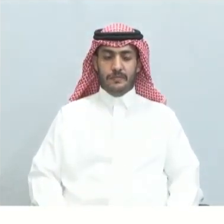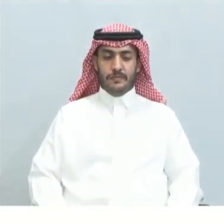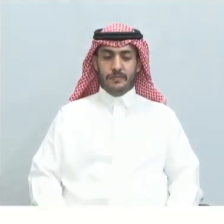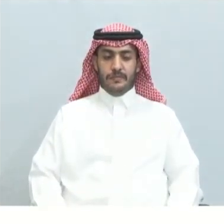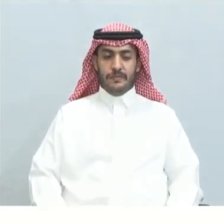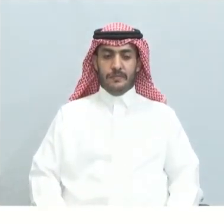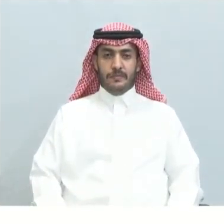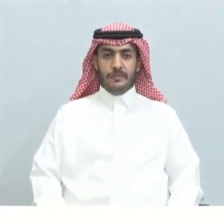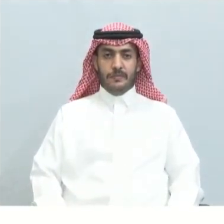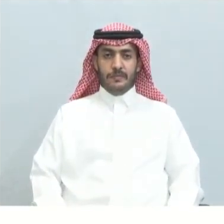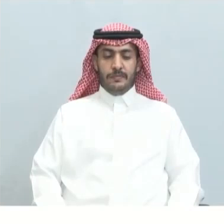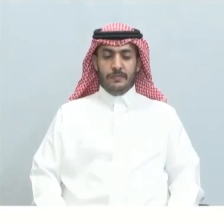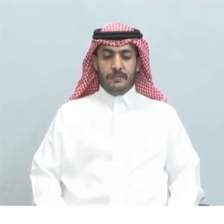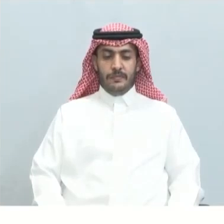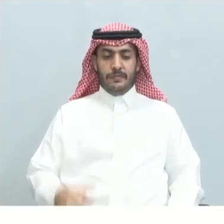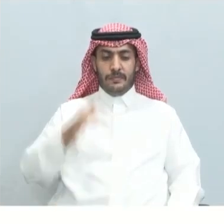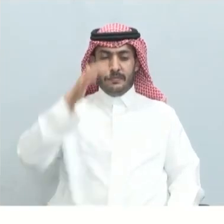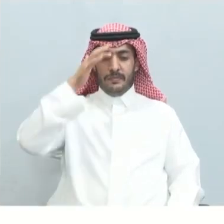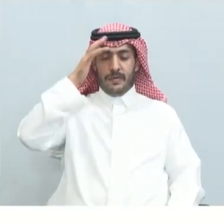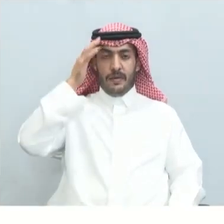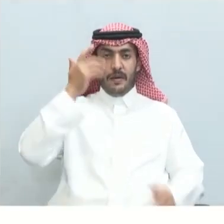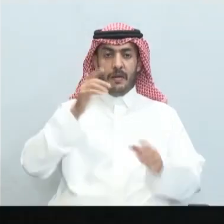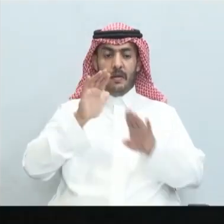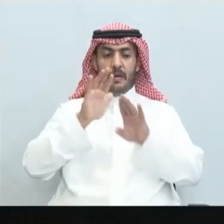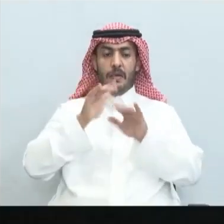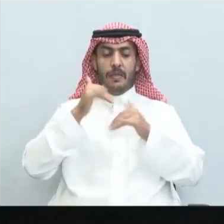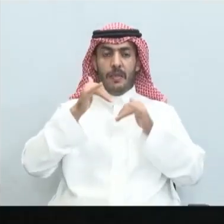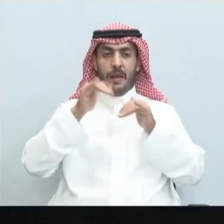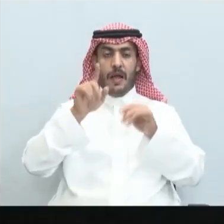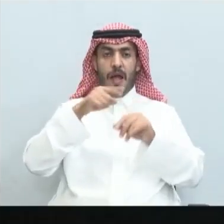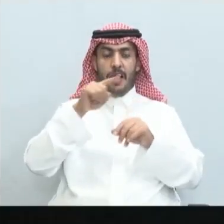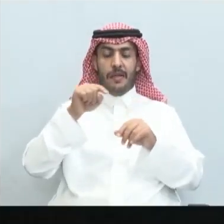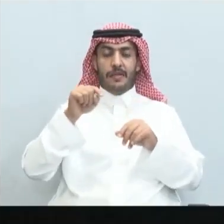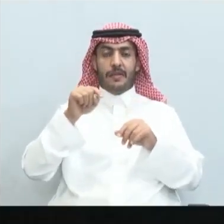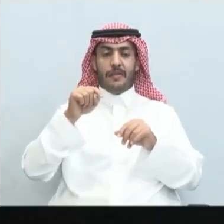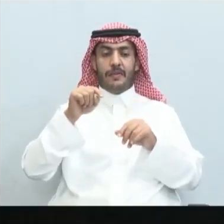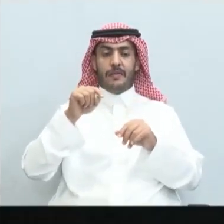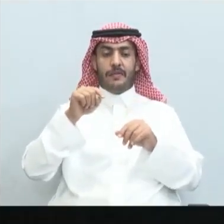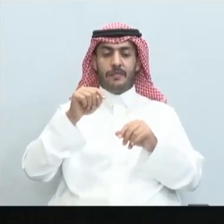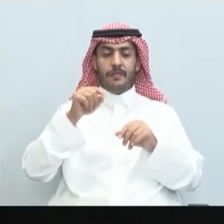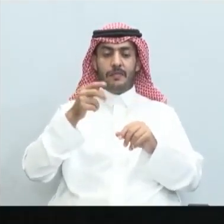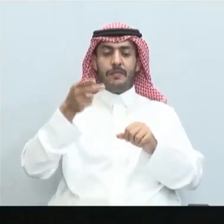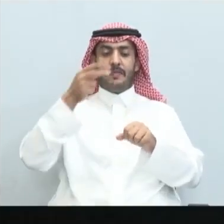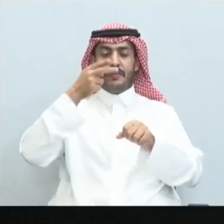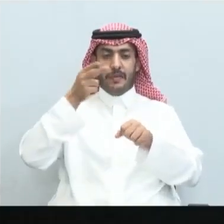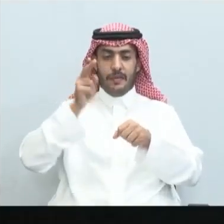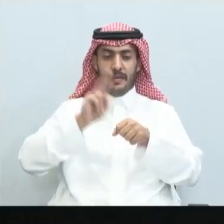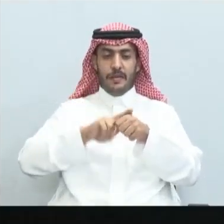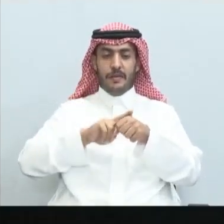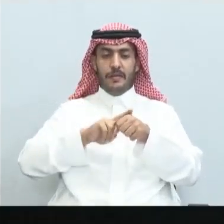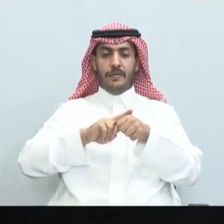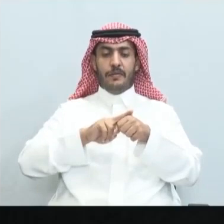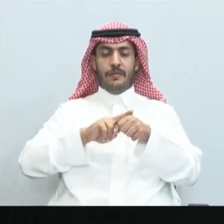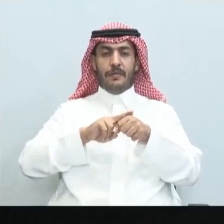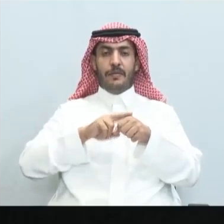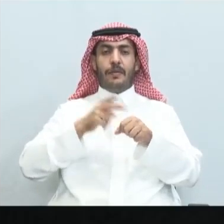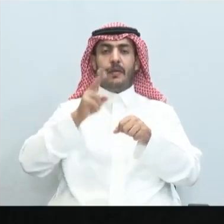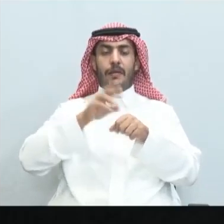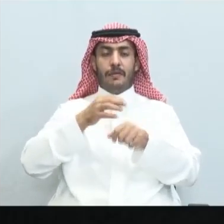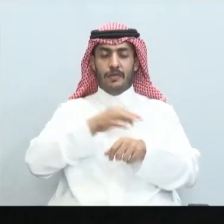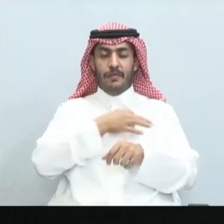اما اذا لم تدعم او كانت خاطئه فاعيد مره اخرى